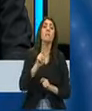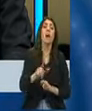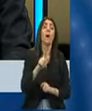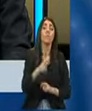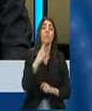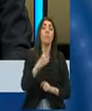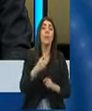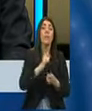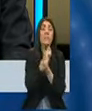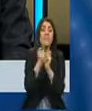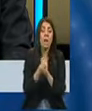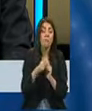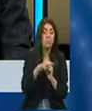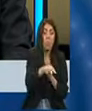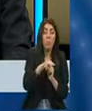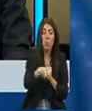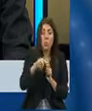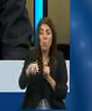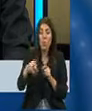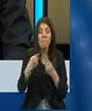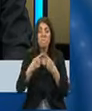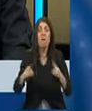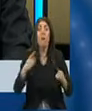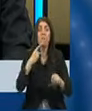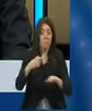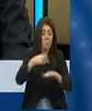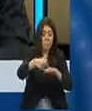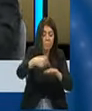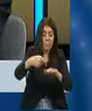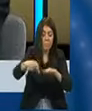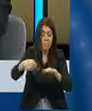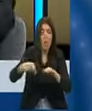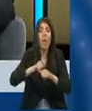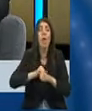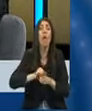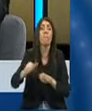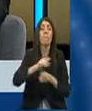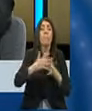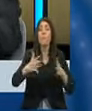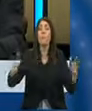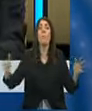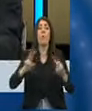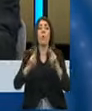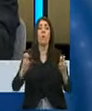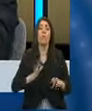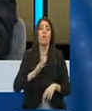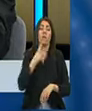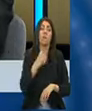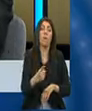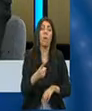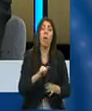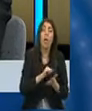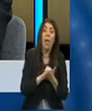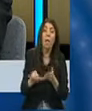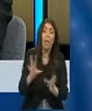olarak yapılmalı. Kolay olmadığının çok farkındayım. Çünkü bir yeri tuttuğunuzda diğer bütün başka şeyleri etkiliyor. Ama